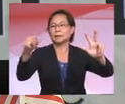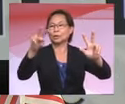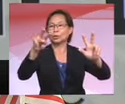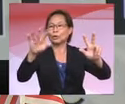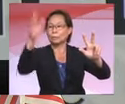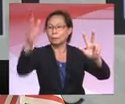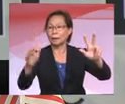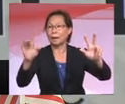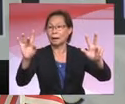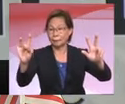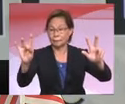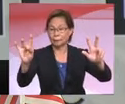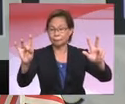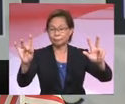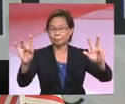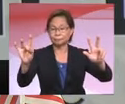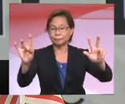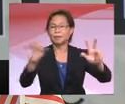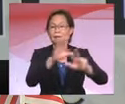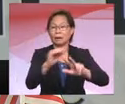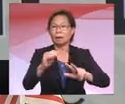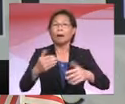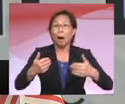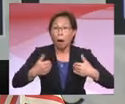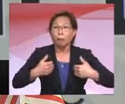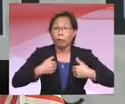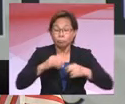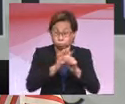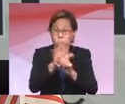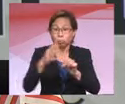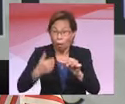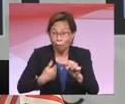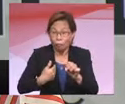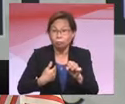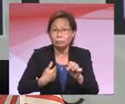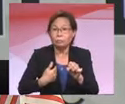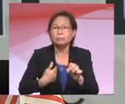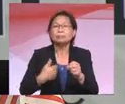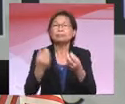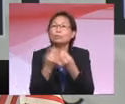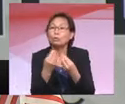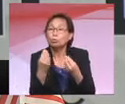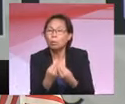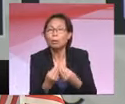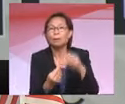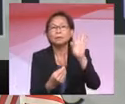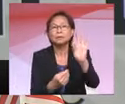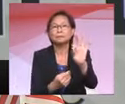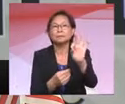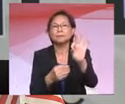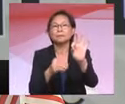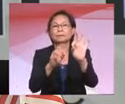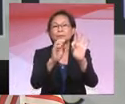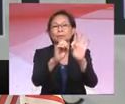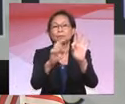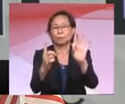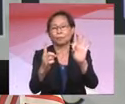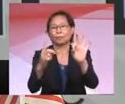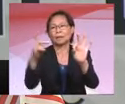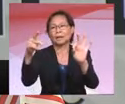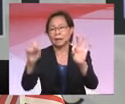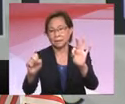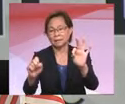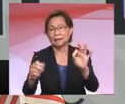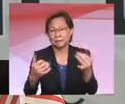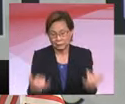25 Ogos 2020 dan didapati positif COVID-19 adalah sejumlah 901 kes.